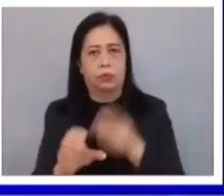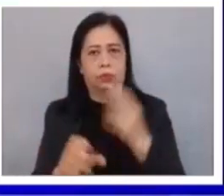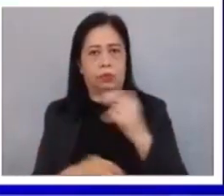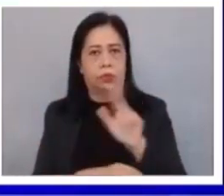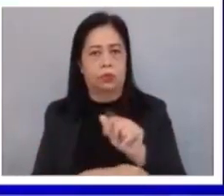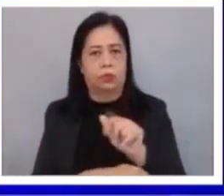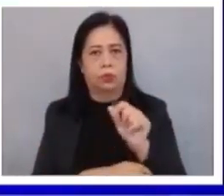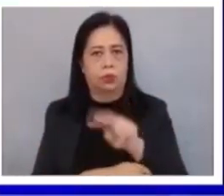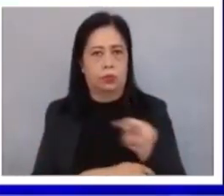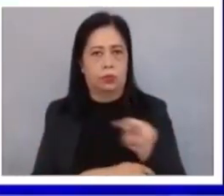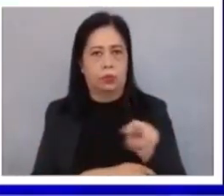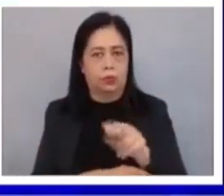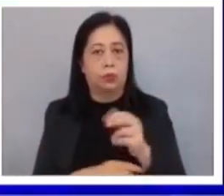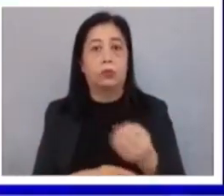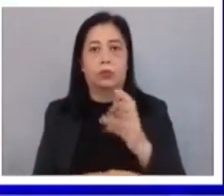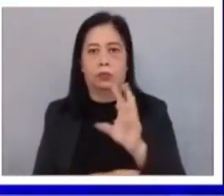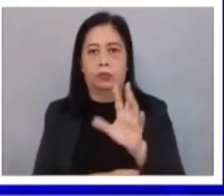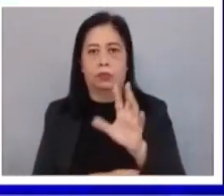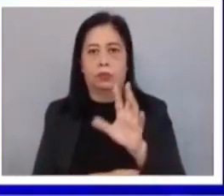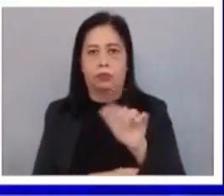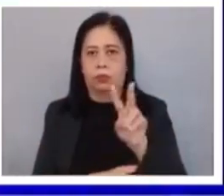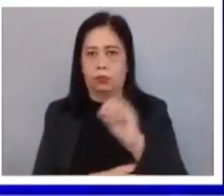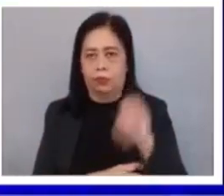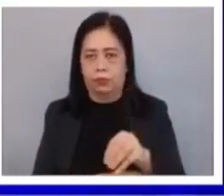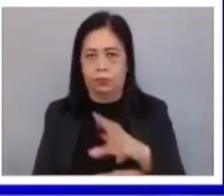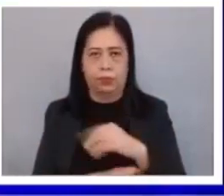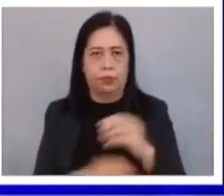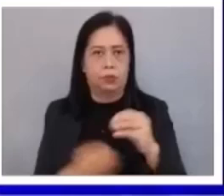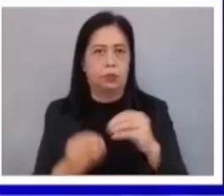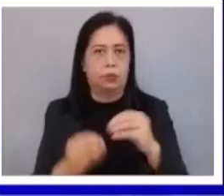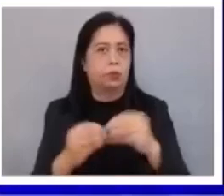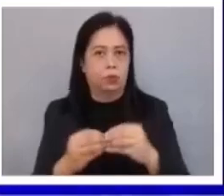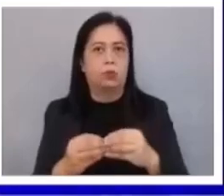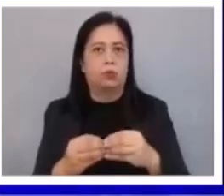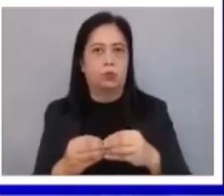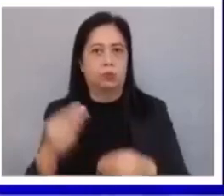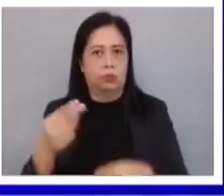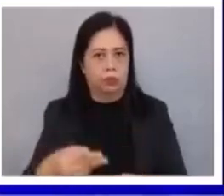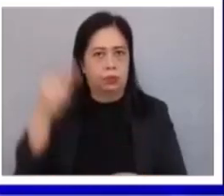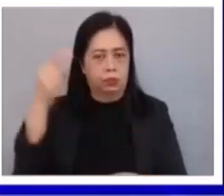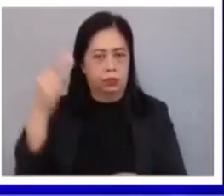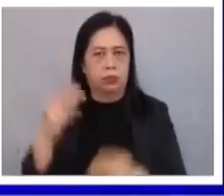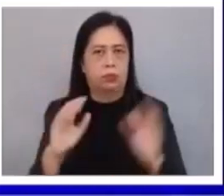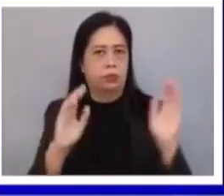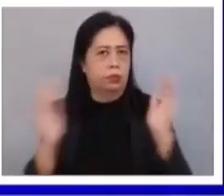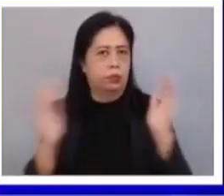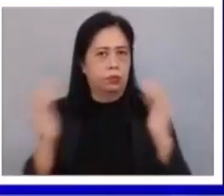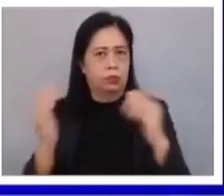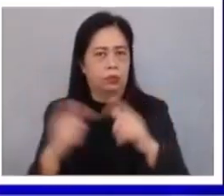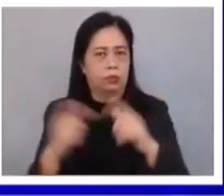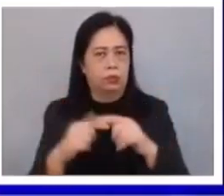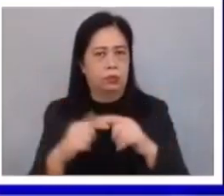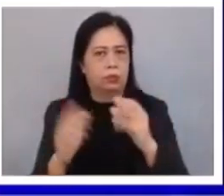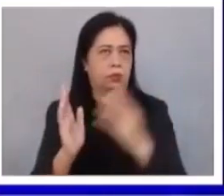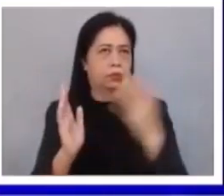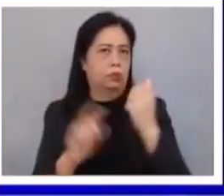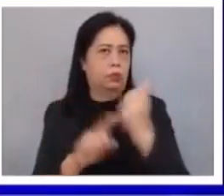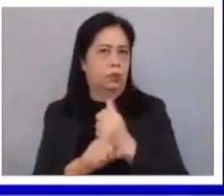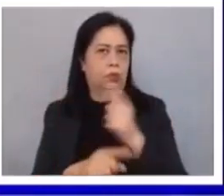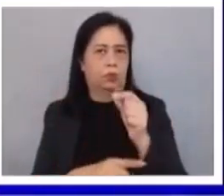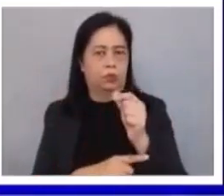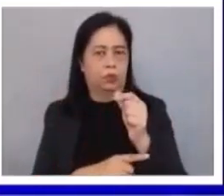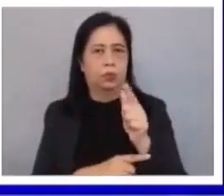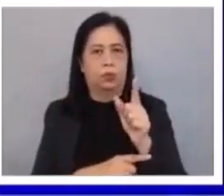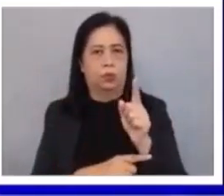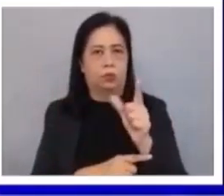nasa 65.2% at higit na mas mataas kung ikukumpara sa naitala noong Agosto 2021 na nasa